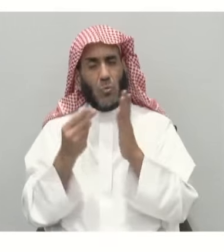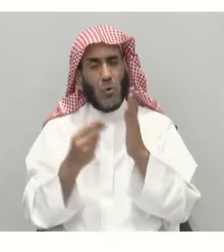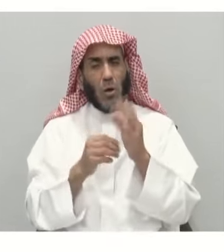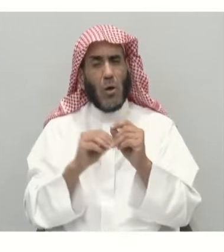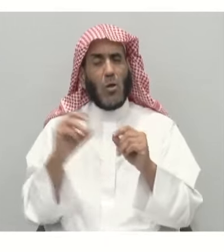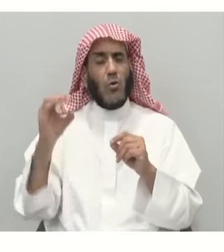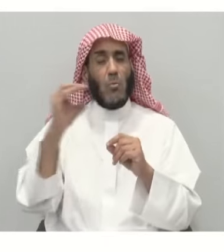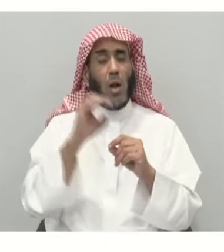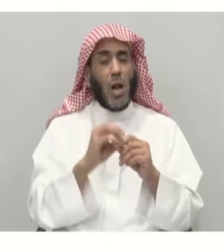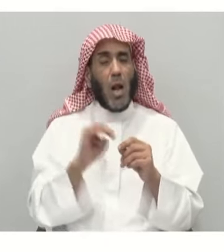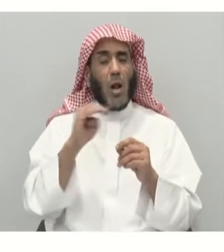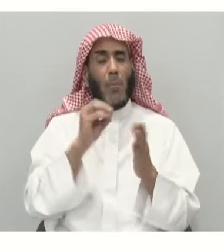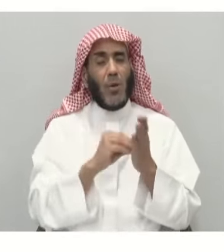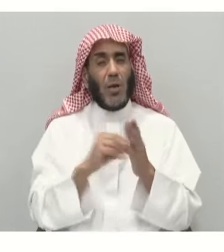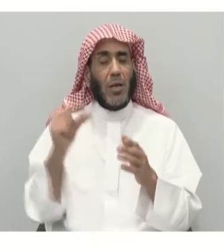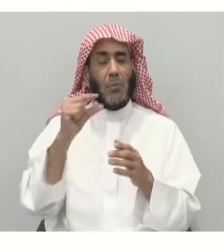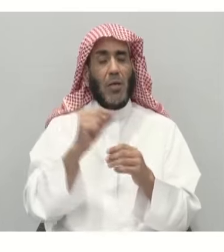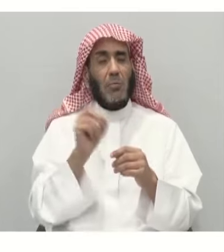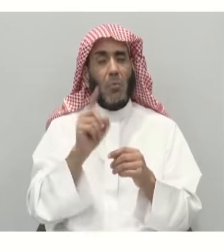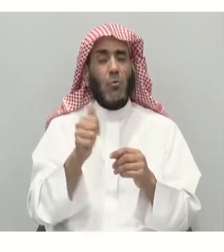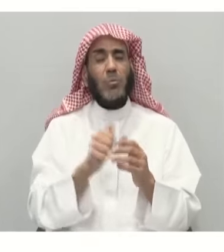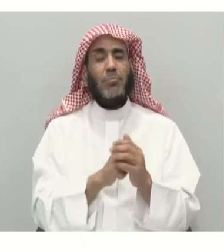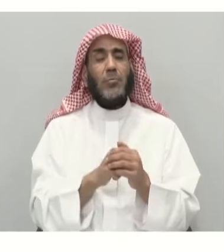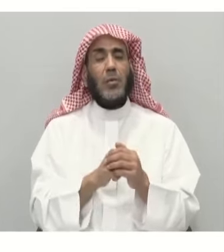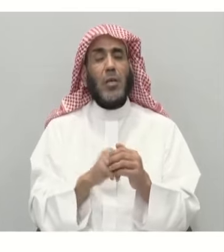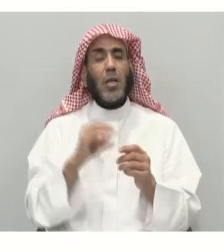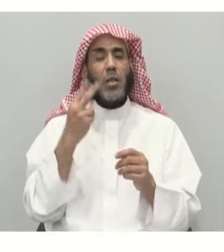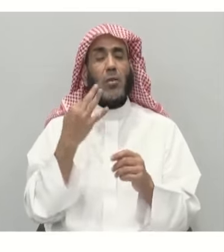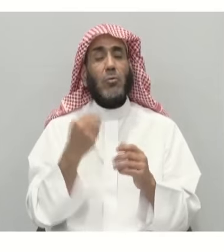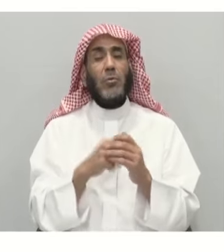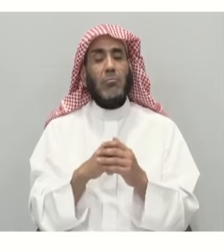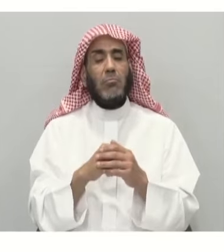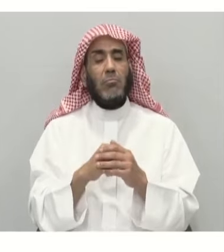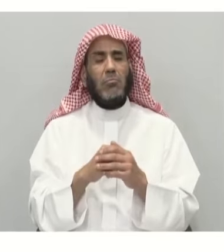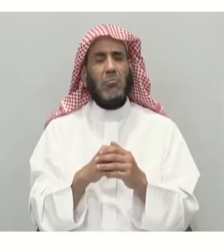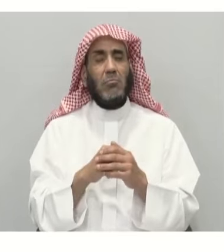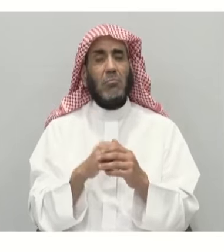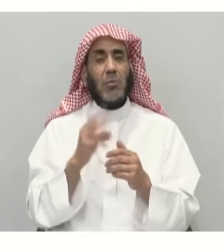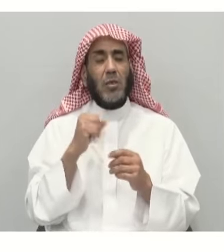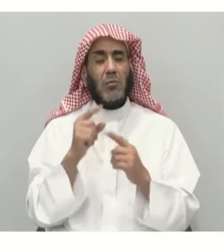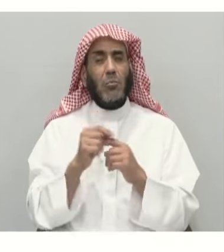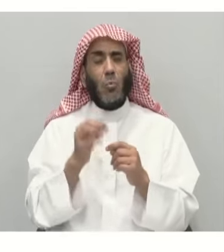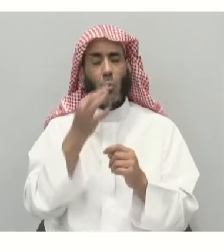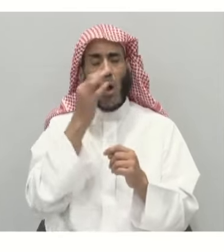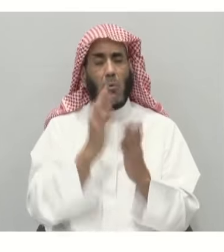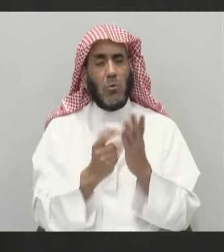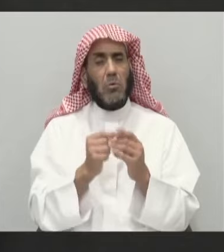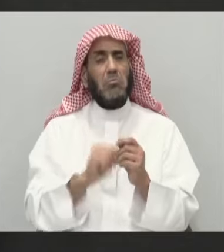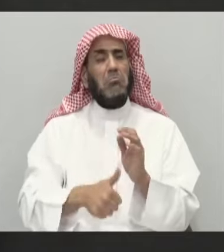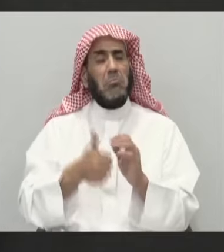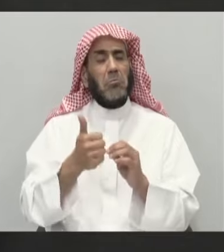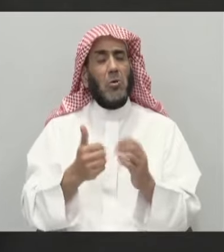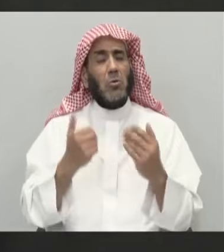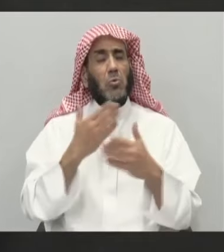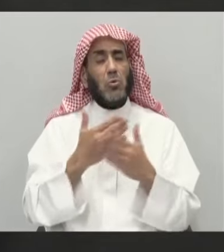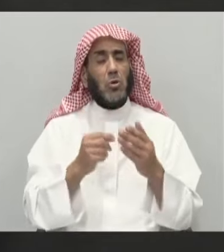من الجمل المحتويه على كلمات مهموزه لدينا هنا ثلاث جمل ليست هذه الثلاث جمل كما يقال قرانا منزلا ت تستطيع ان